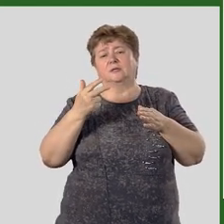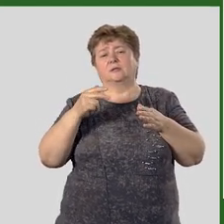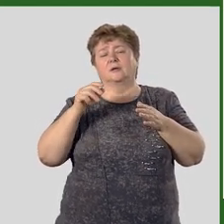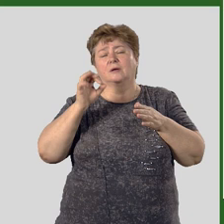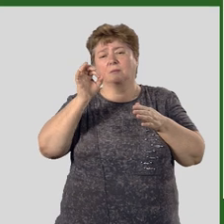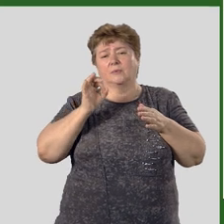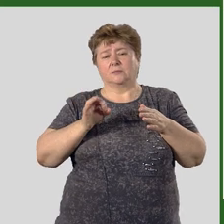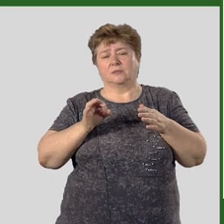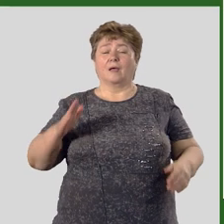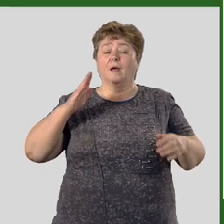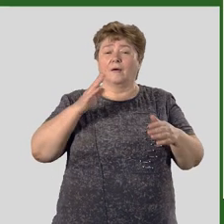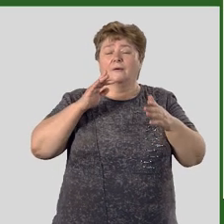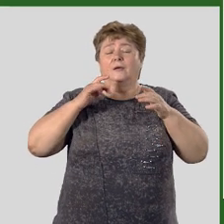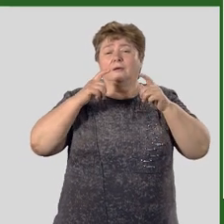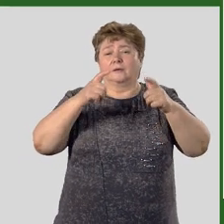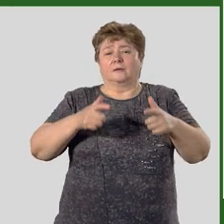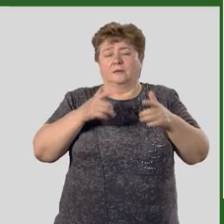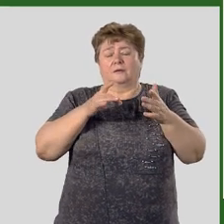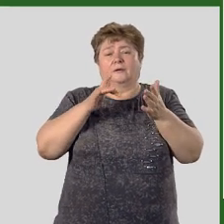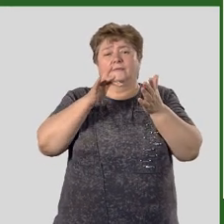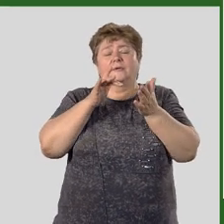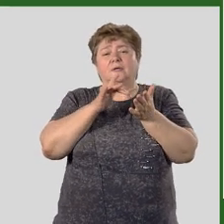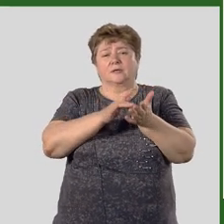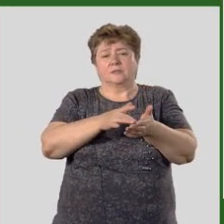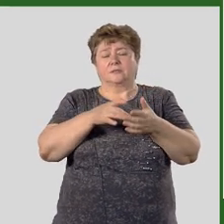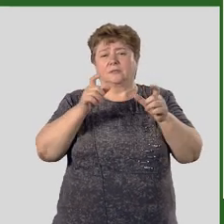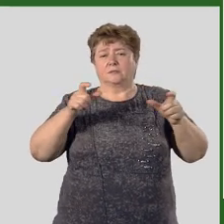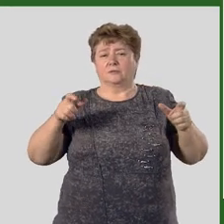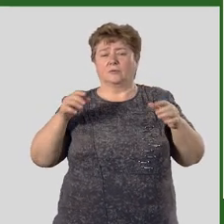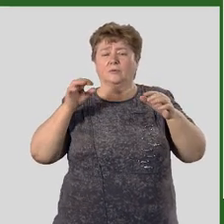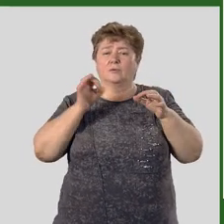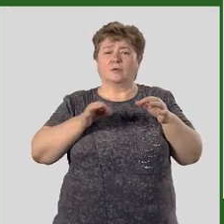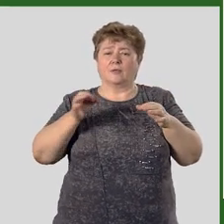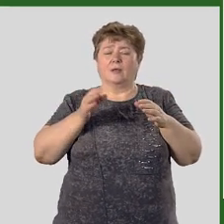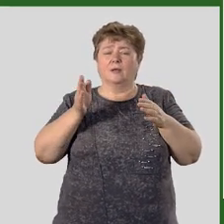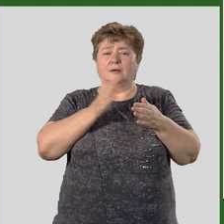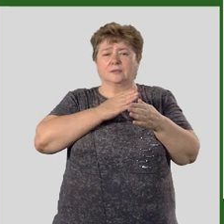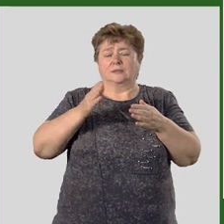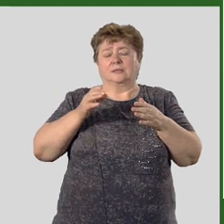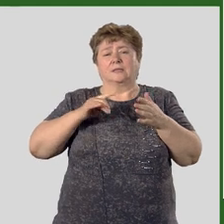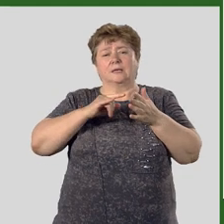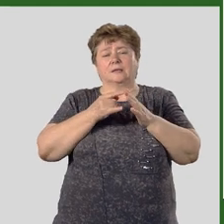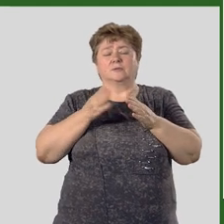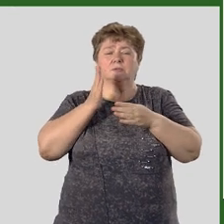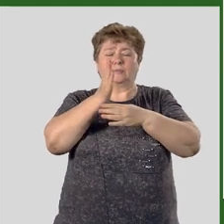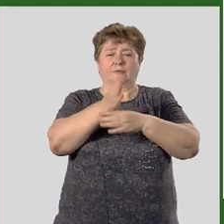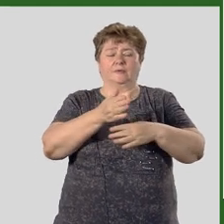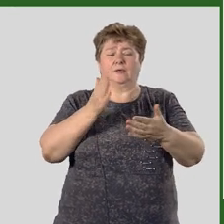35,3%. В географии городские и населенные пункты подразделяются на классы по следующим